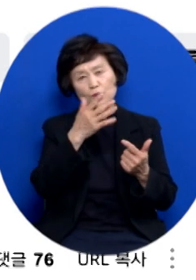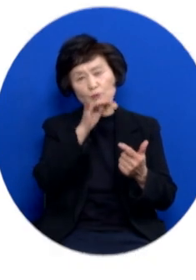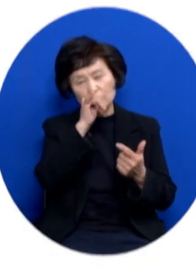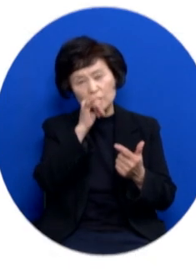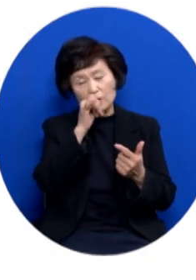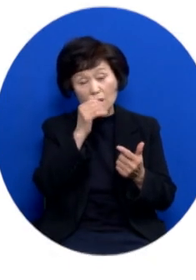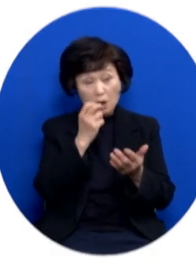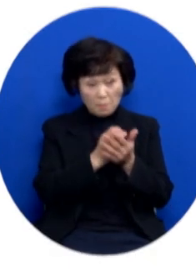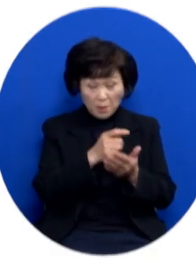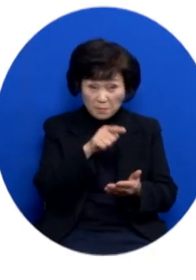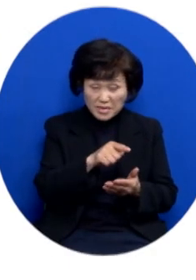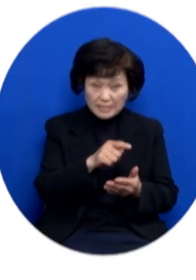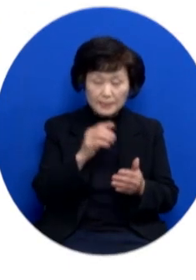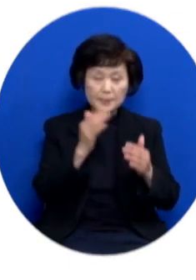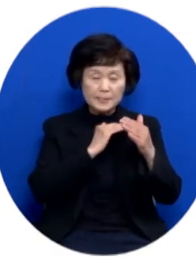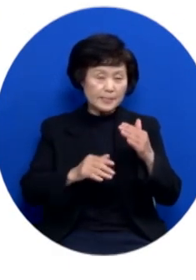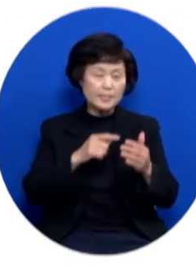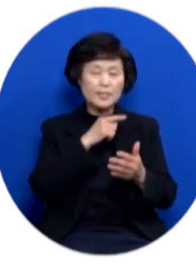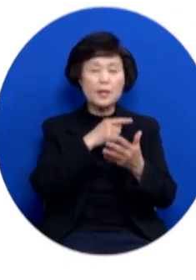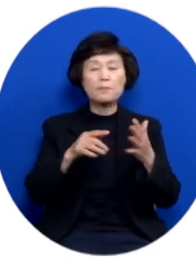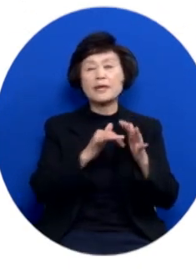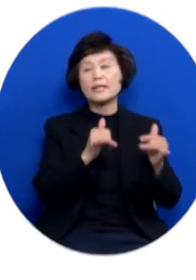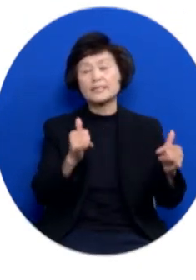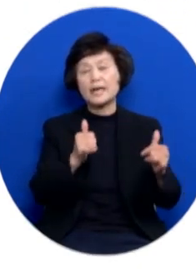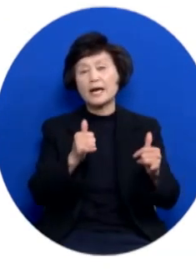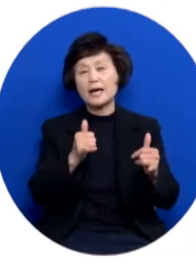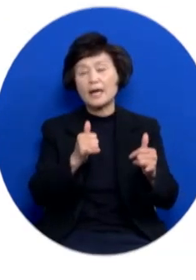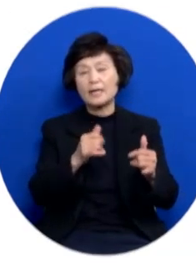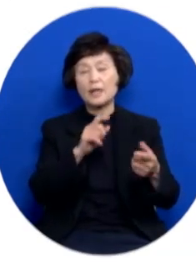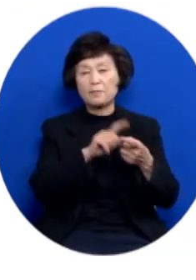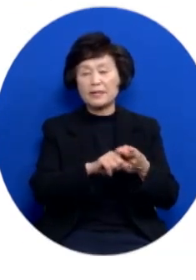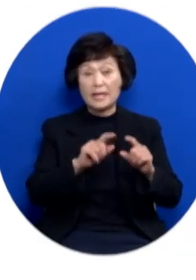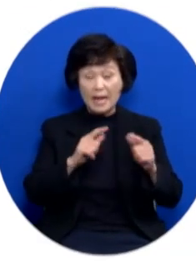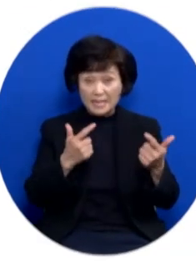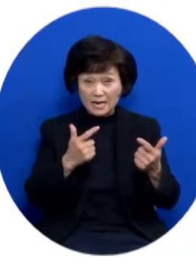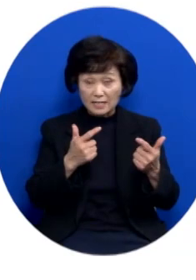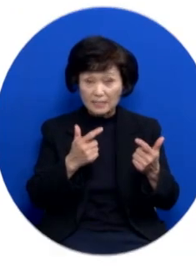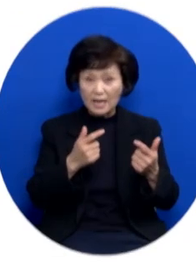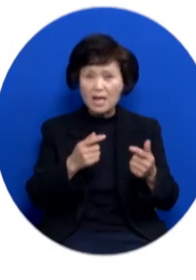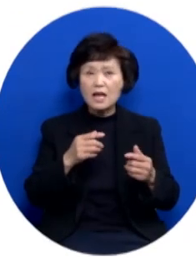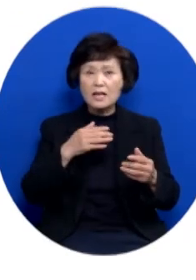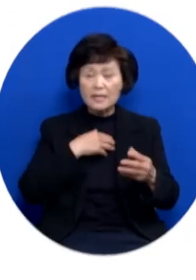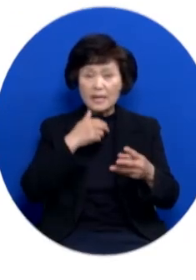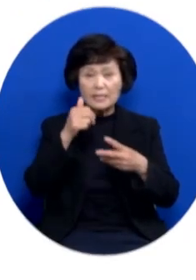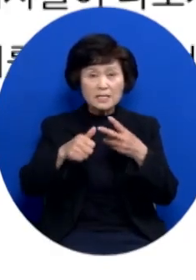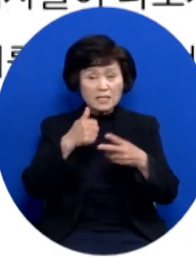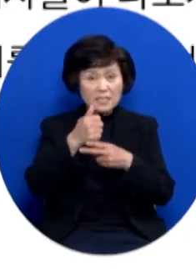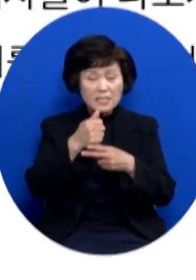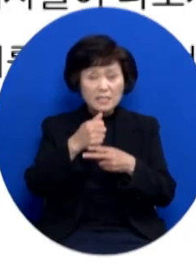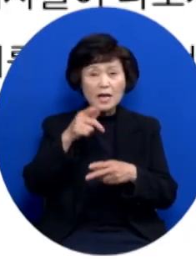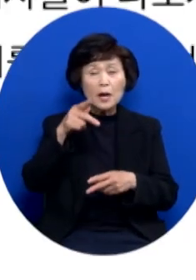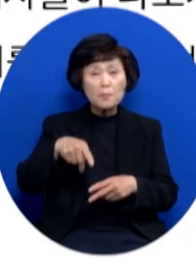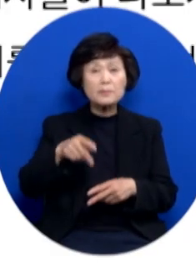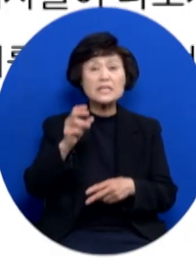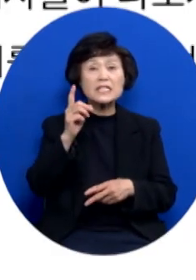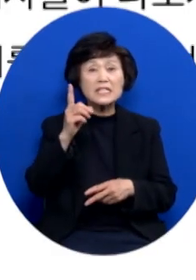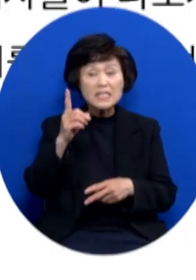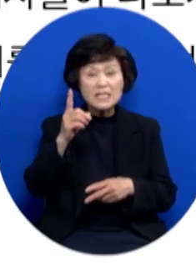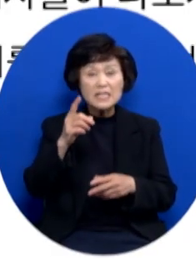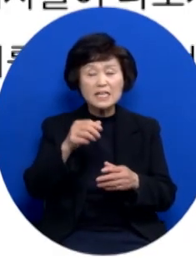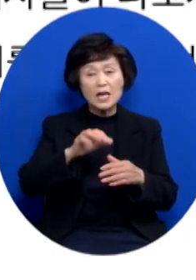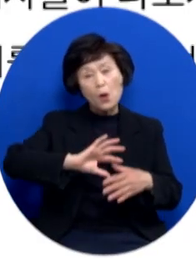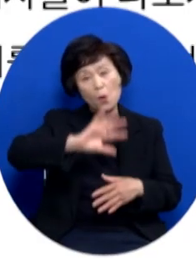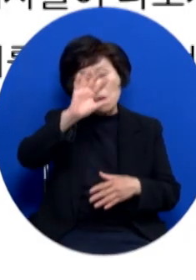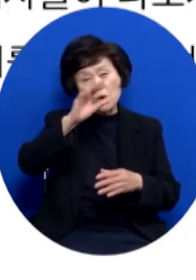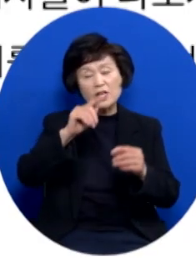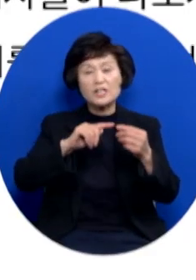아니었다. 나는 신이다의 조성현 PD가 지난 16일 JMS 탈퇴자 커뮤니티에 올린 글 중 일부입니다. 조 PD는